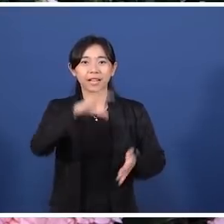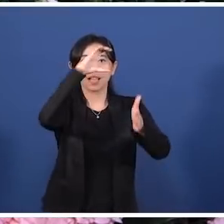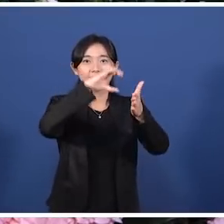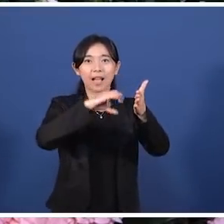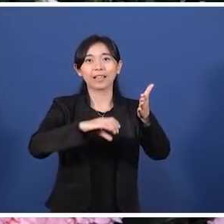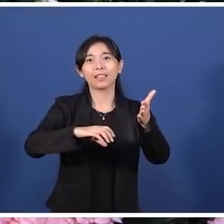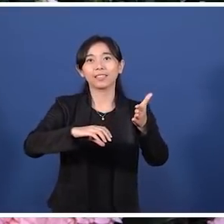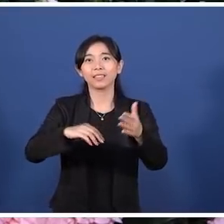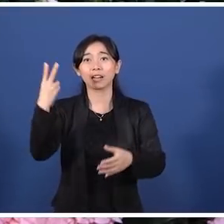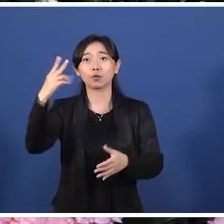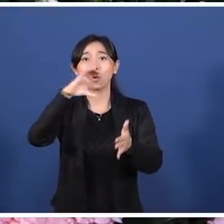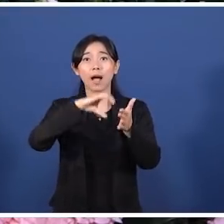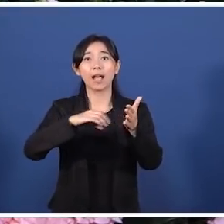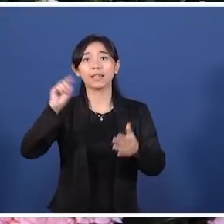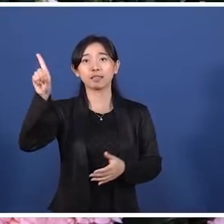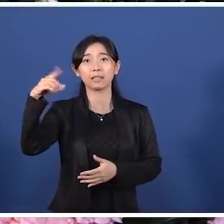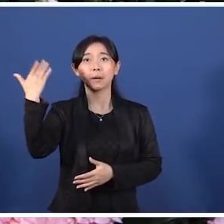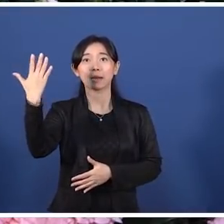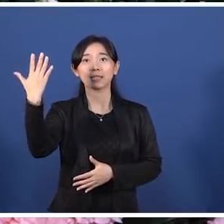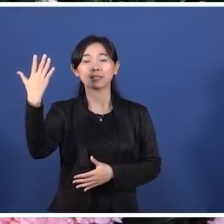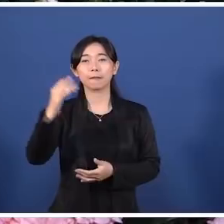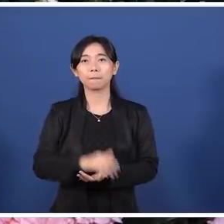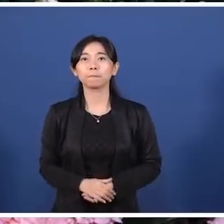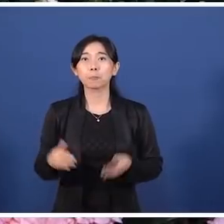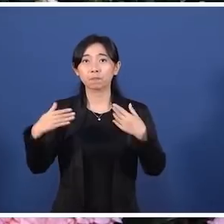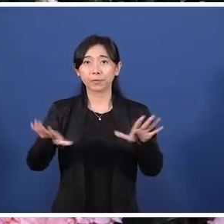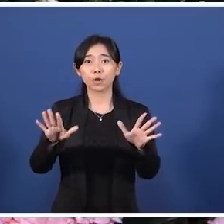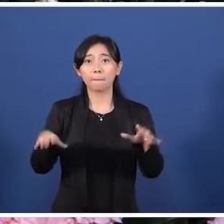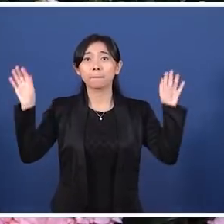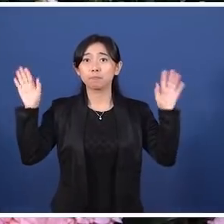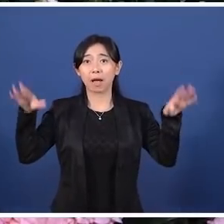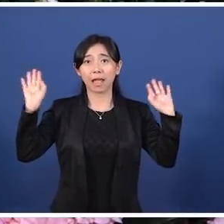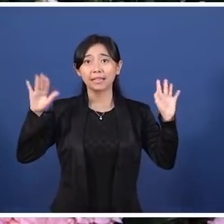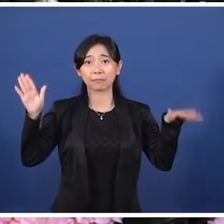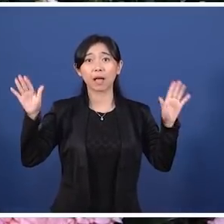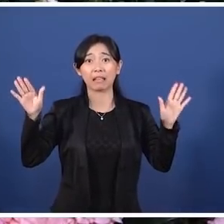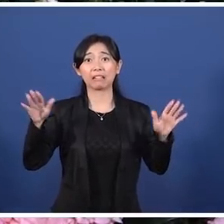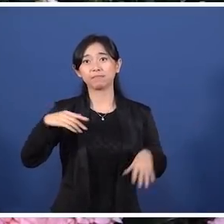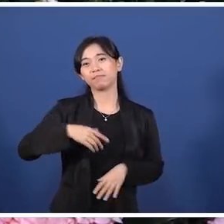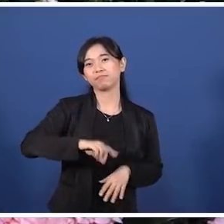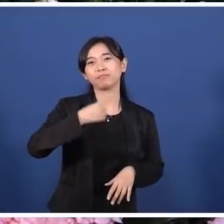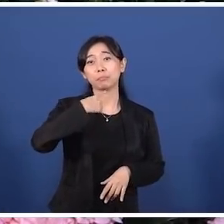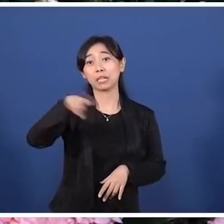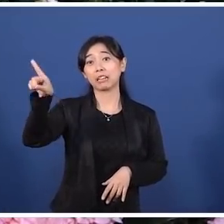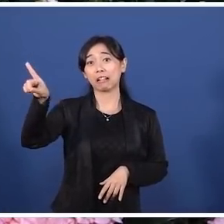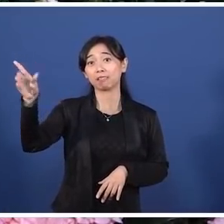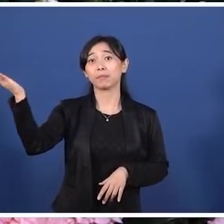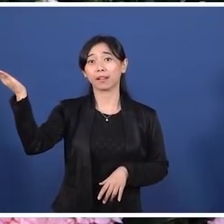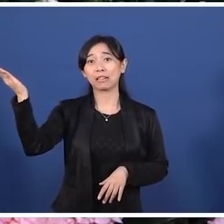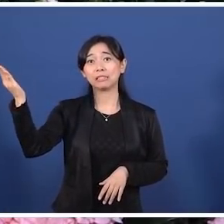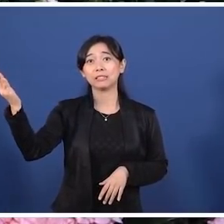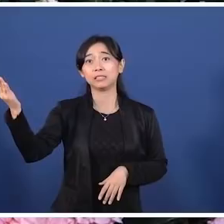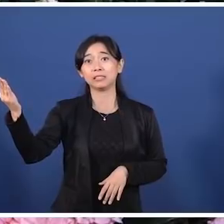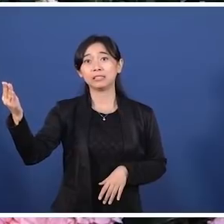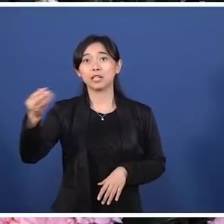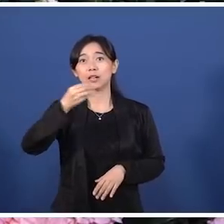yang ke-15. Setelah malaikat-malaikat itu meninggalkan mereka dan kembali ke